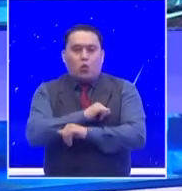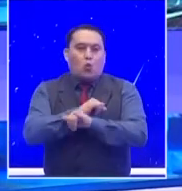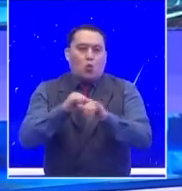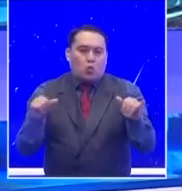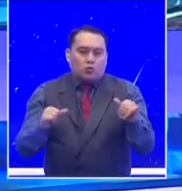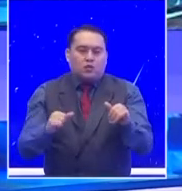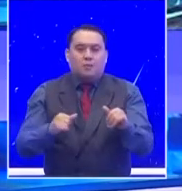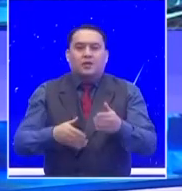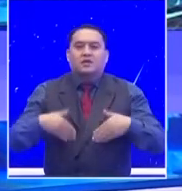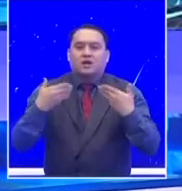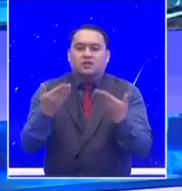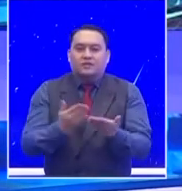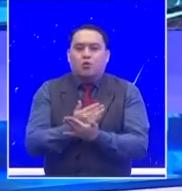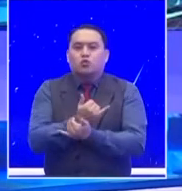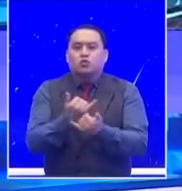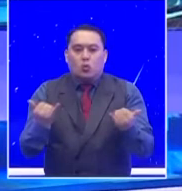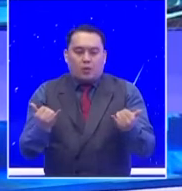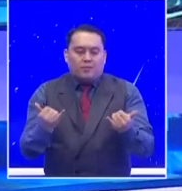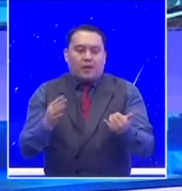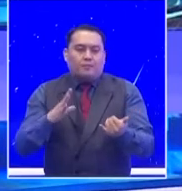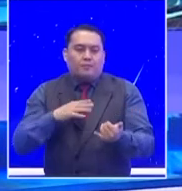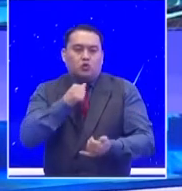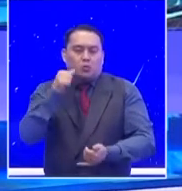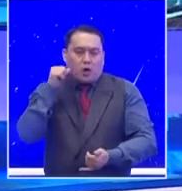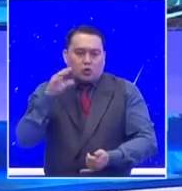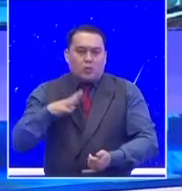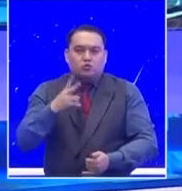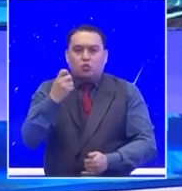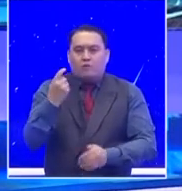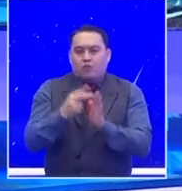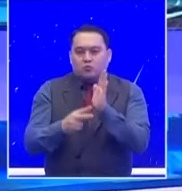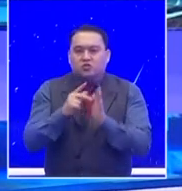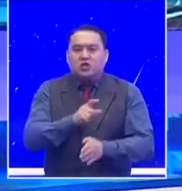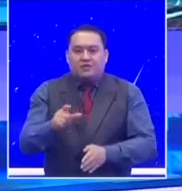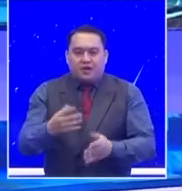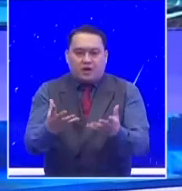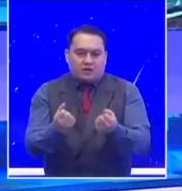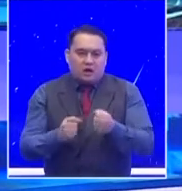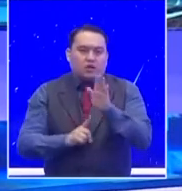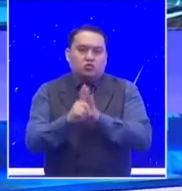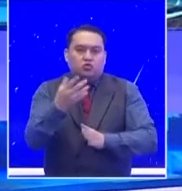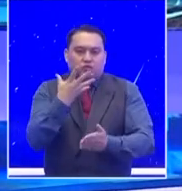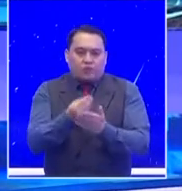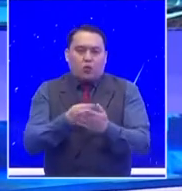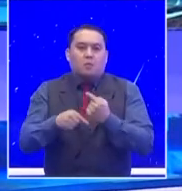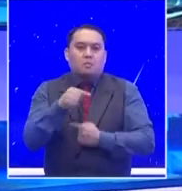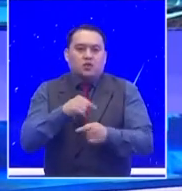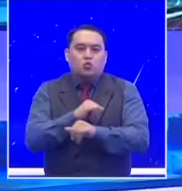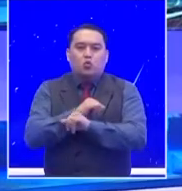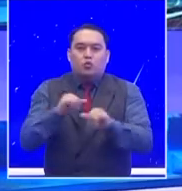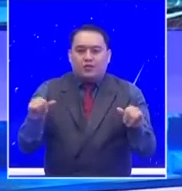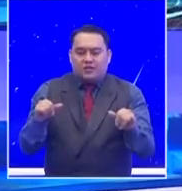расширяется спектр предоставляемых услуг. Только в прошлом году почти 180 человек смогли начать свое дело или